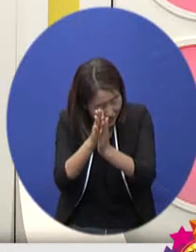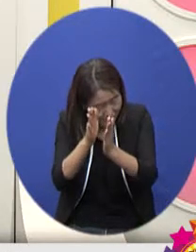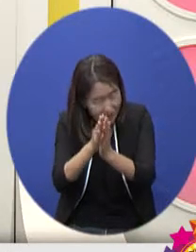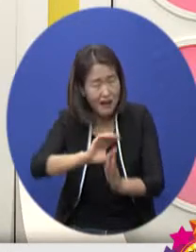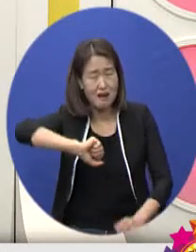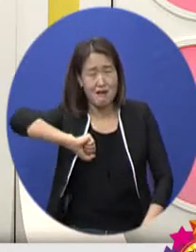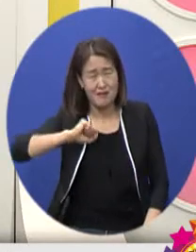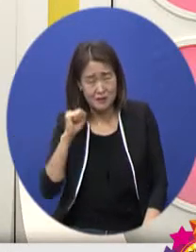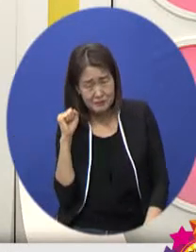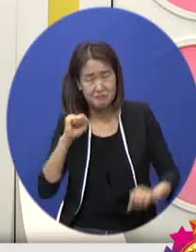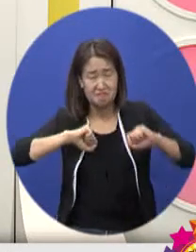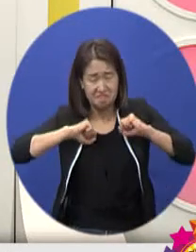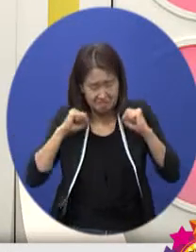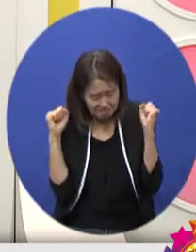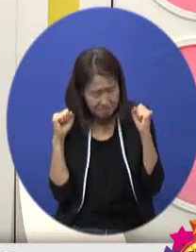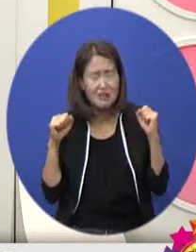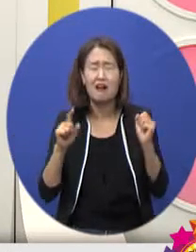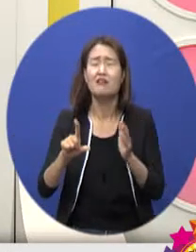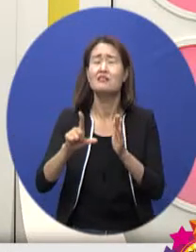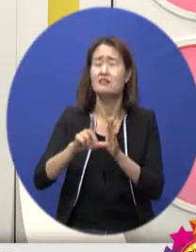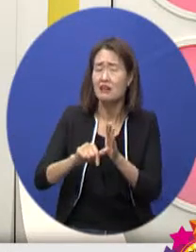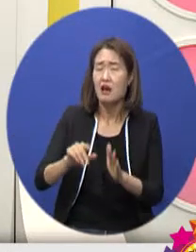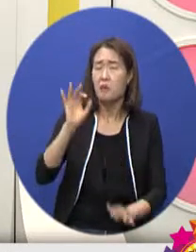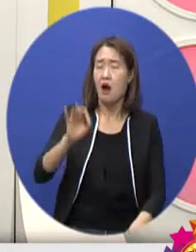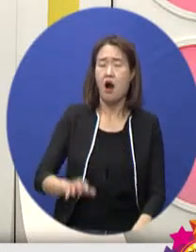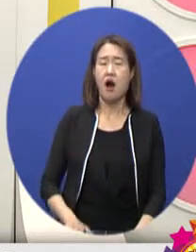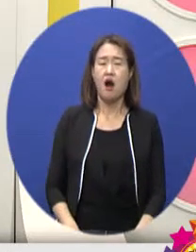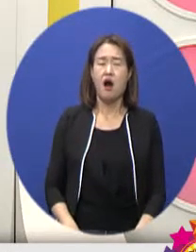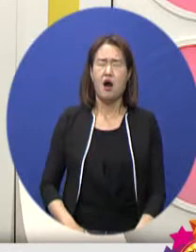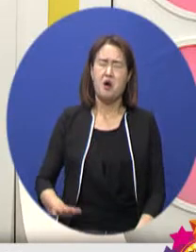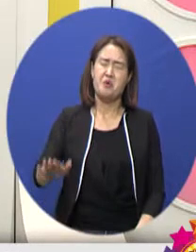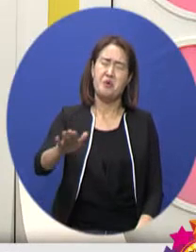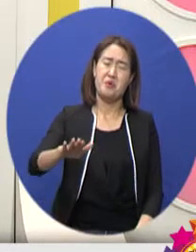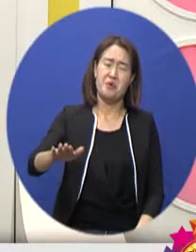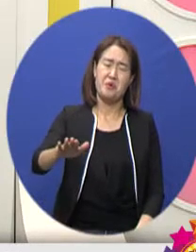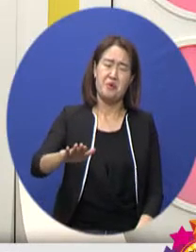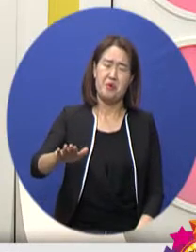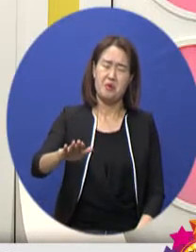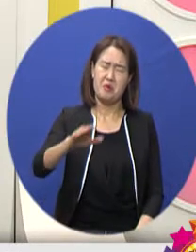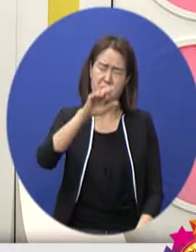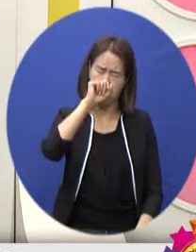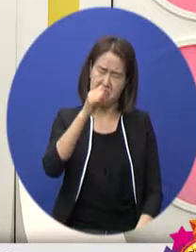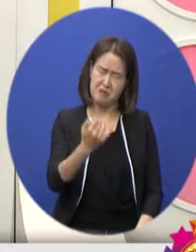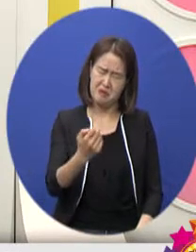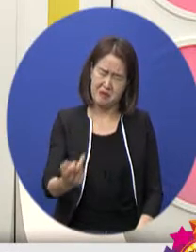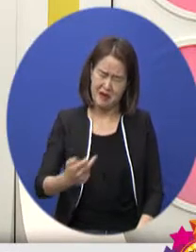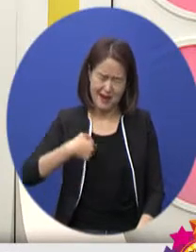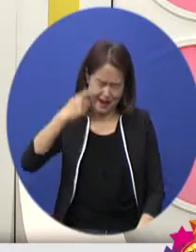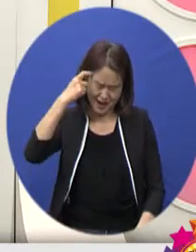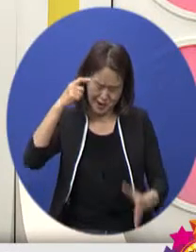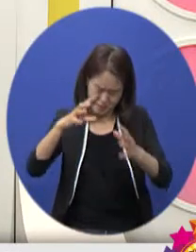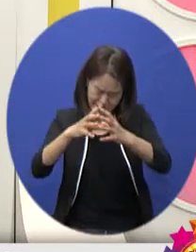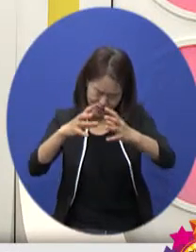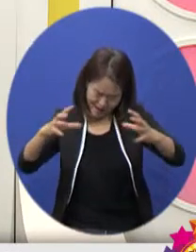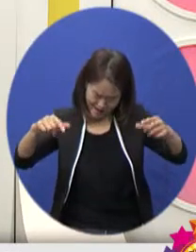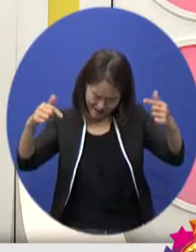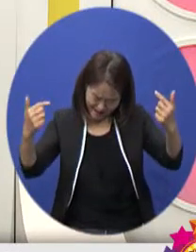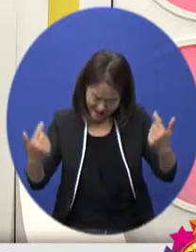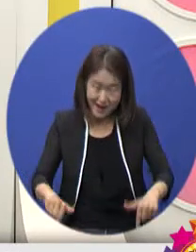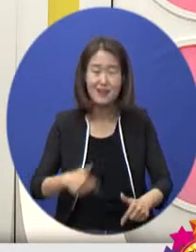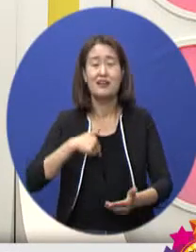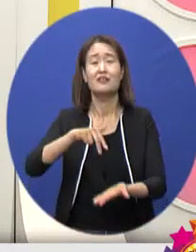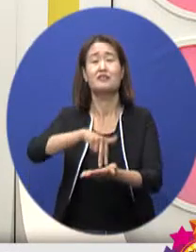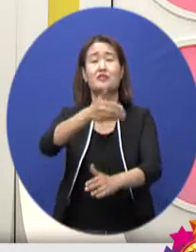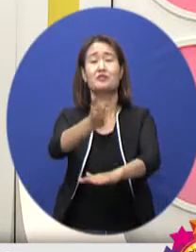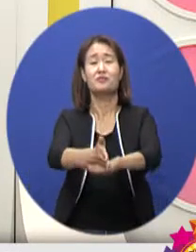누나가 알아서 하시죠. 이럴 때 아 이렇게 착한 동생들도 있을까? 그런 생각 많이 해서 항상